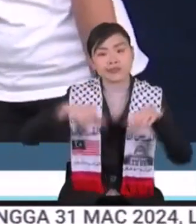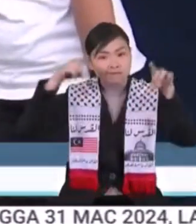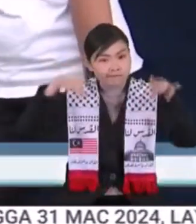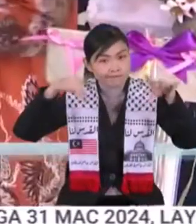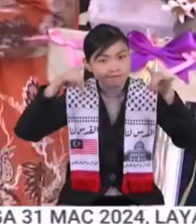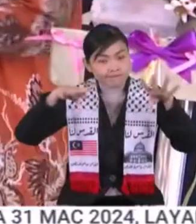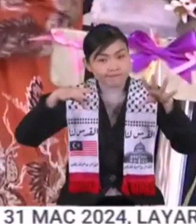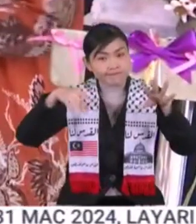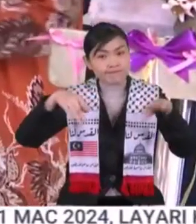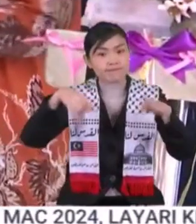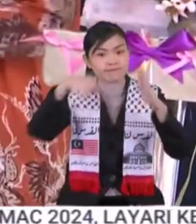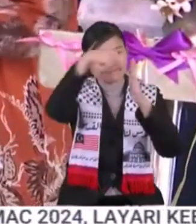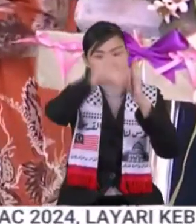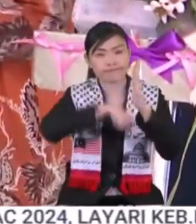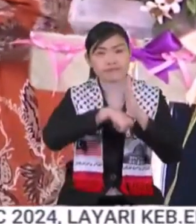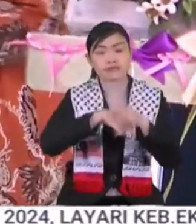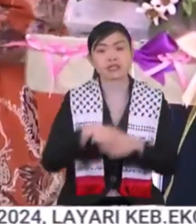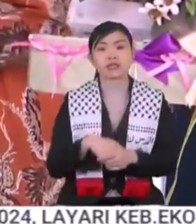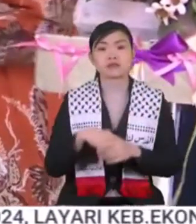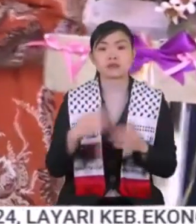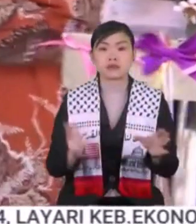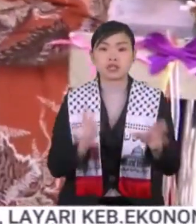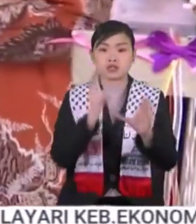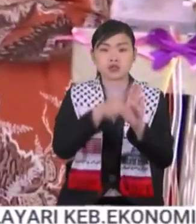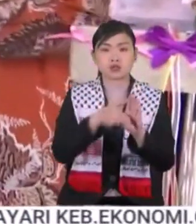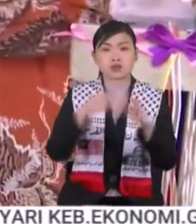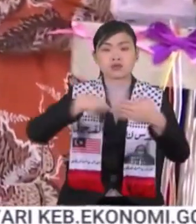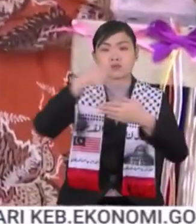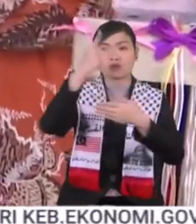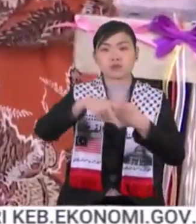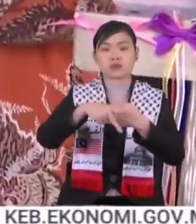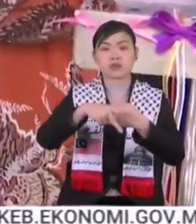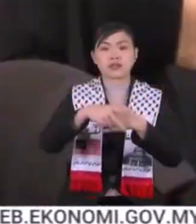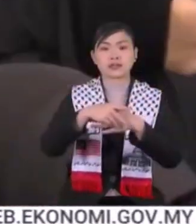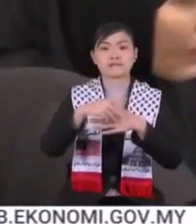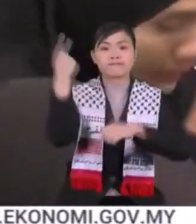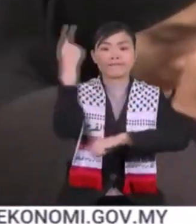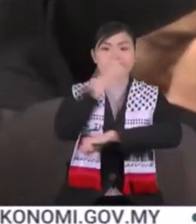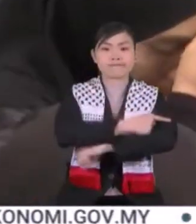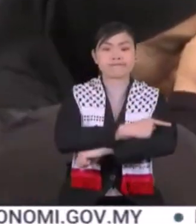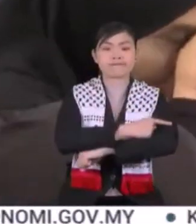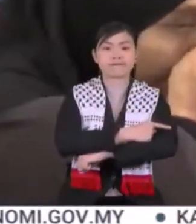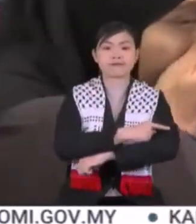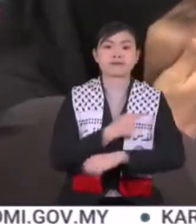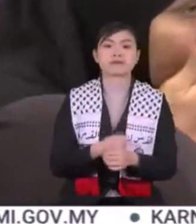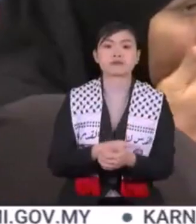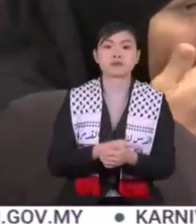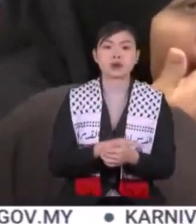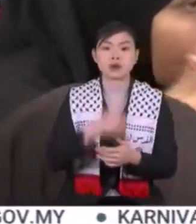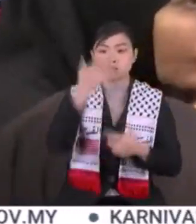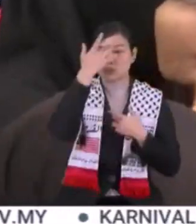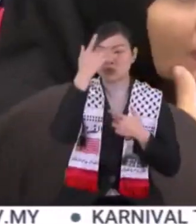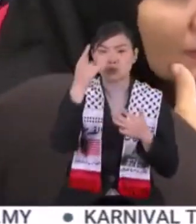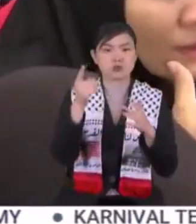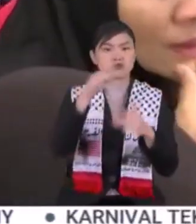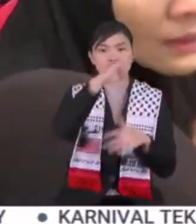genetik. Beliau menyatakannya selepas menyertai program sambutan Hari Penyakit Jarang Jumpa di Hospital Pulau Pinang.